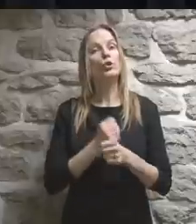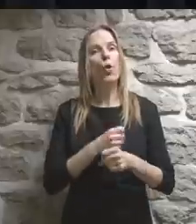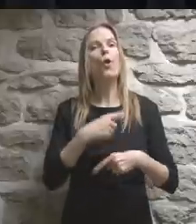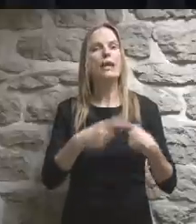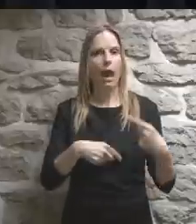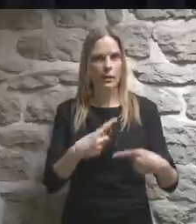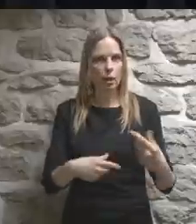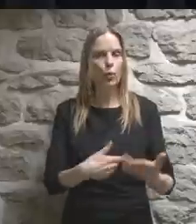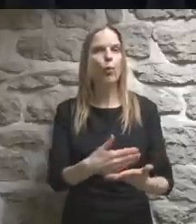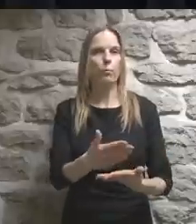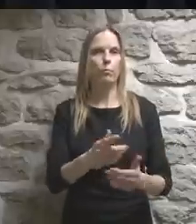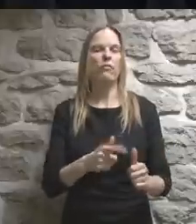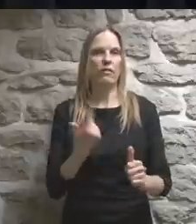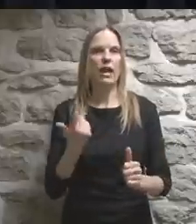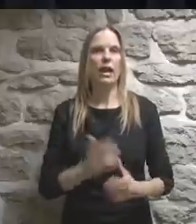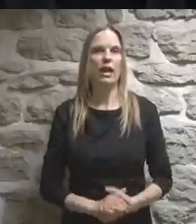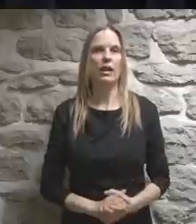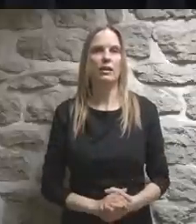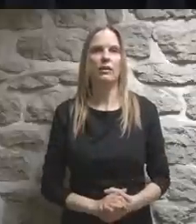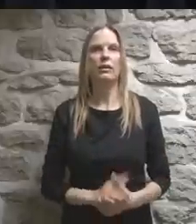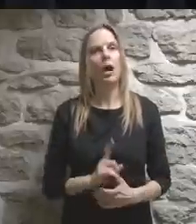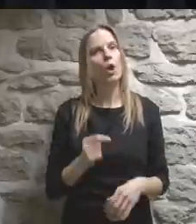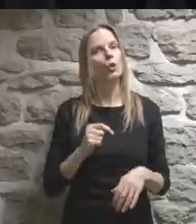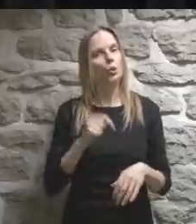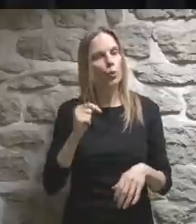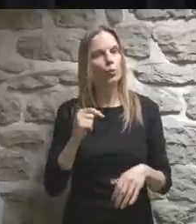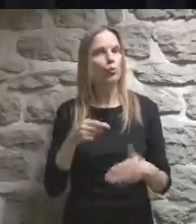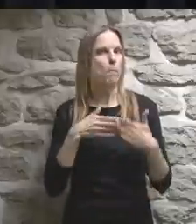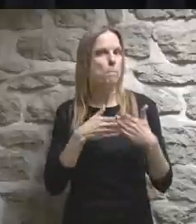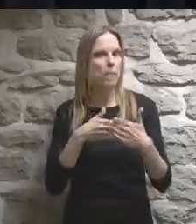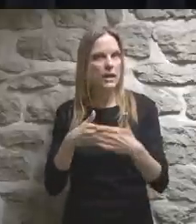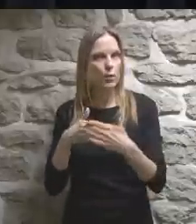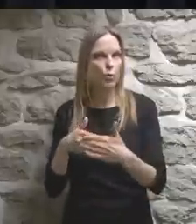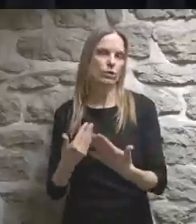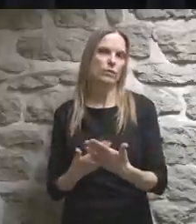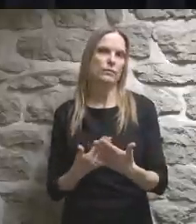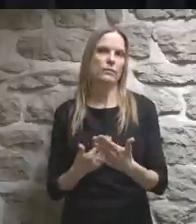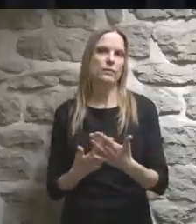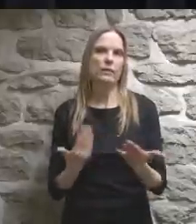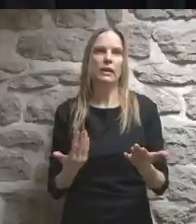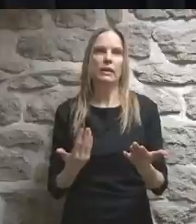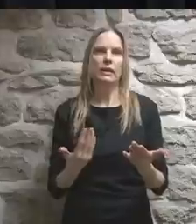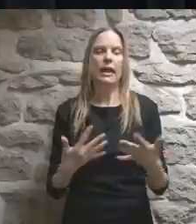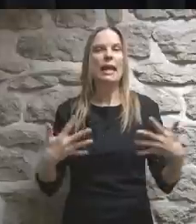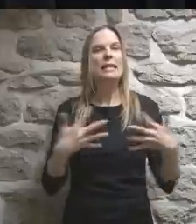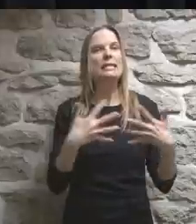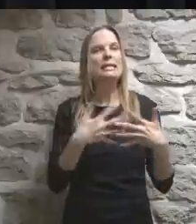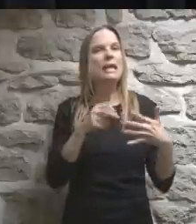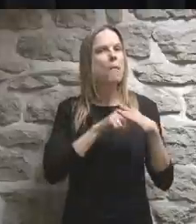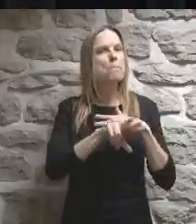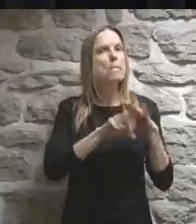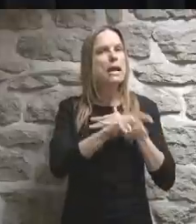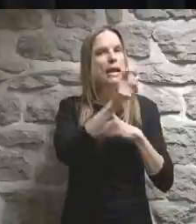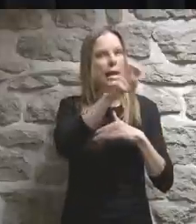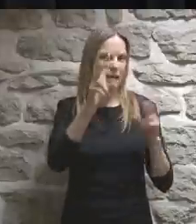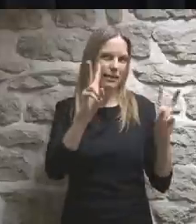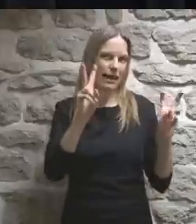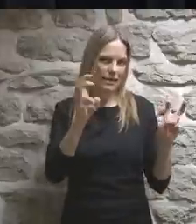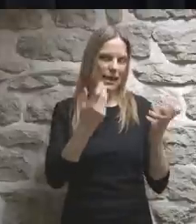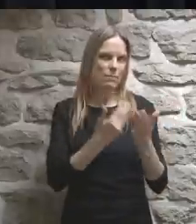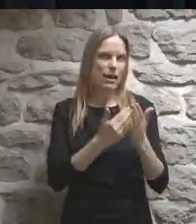jätkub ja tundub, et need mõjud, kui me räägime nüüd näiteks kas või sõjapõgenikest, vaadates